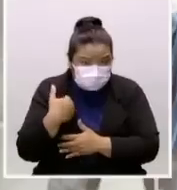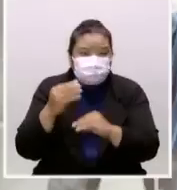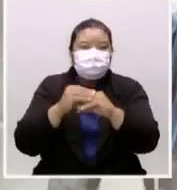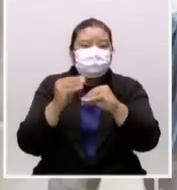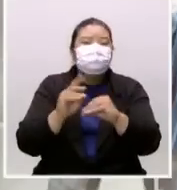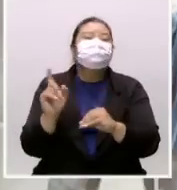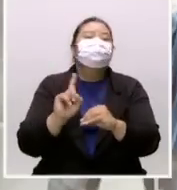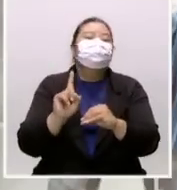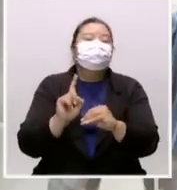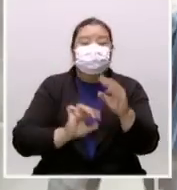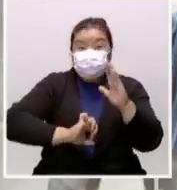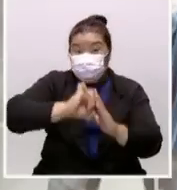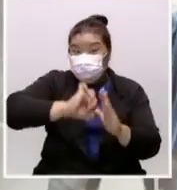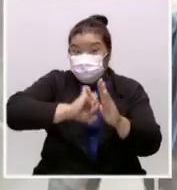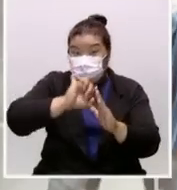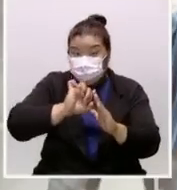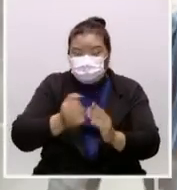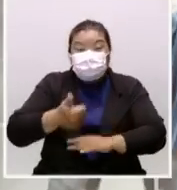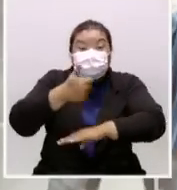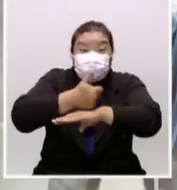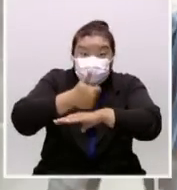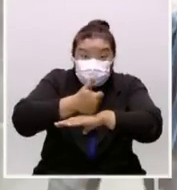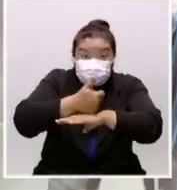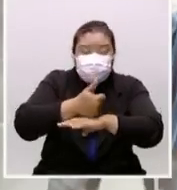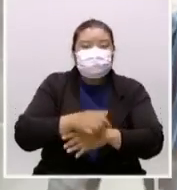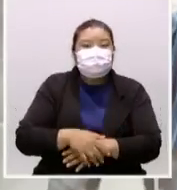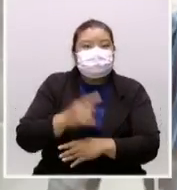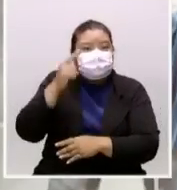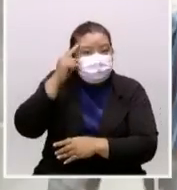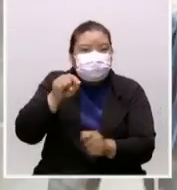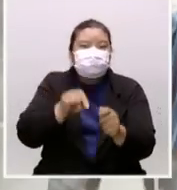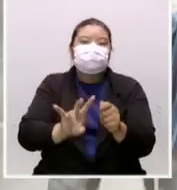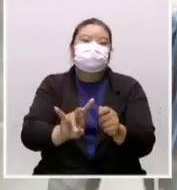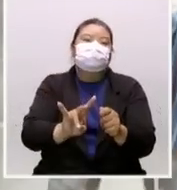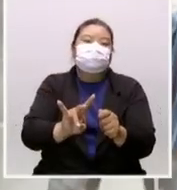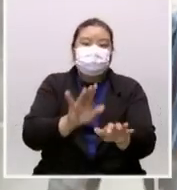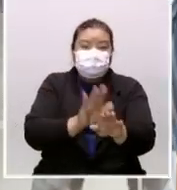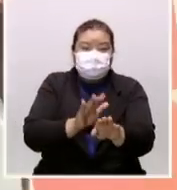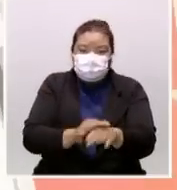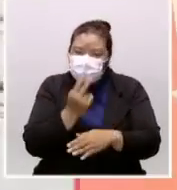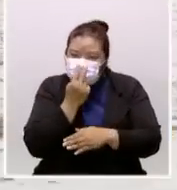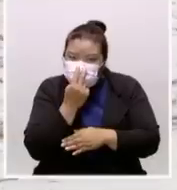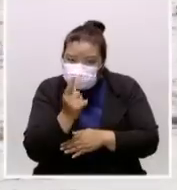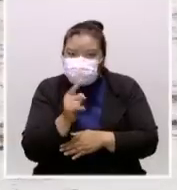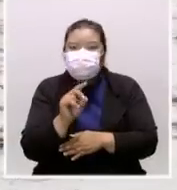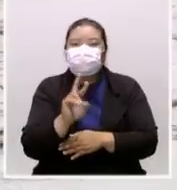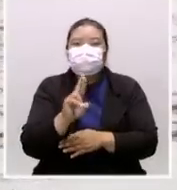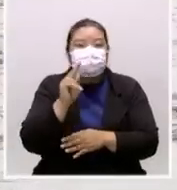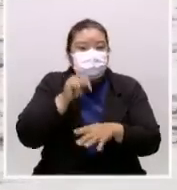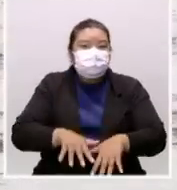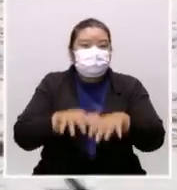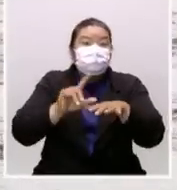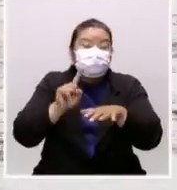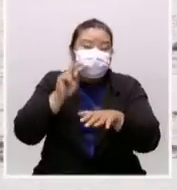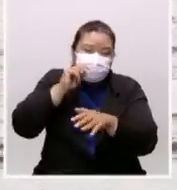างเช่นในพื้นที่จังหวัดเชียงใหม่นะครับท่านผู้ราชการจังหวัดเชียงใหม่สั่ง7อำเภอติดตามสถานการณ์น้ำอย่างใกล้ชิดนะครับเนื่องจากว่าระดับ